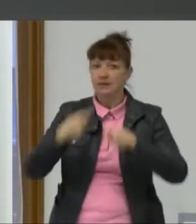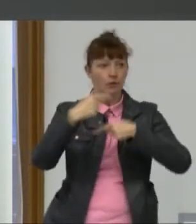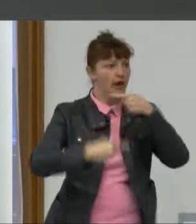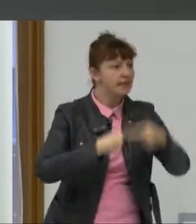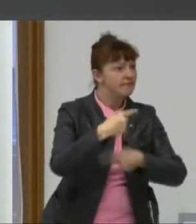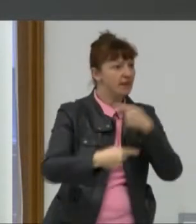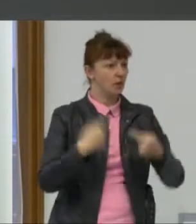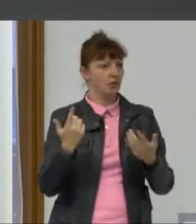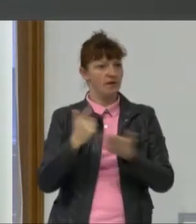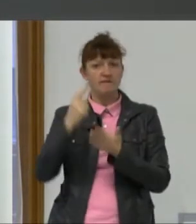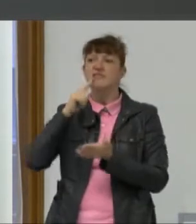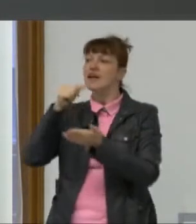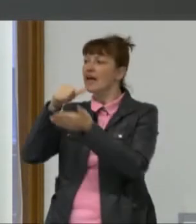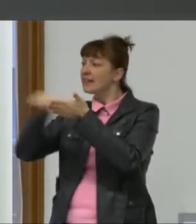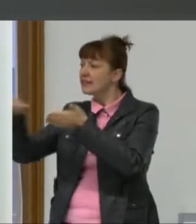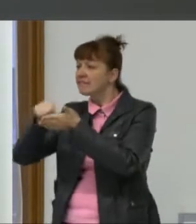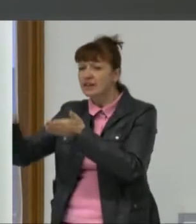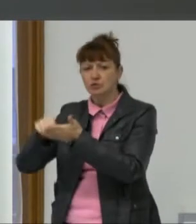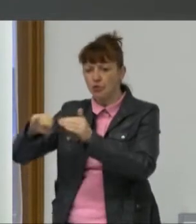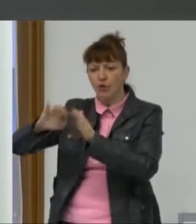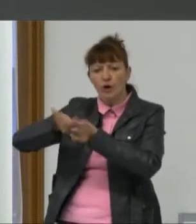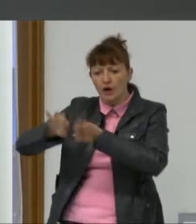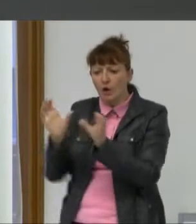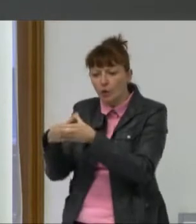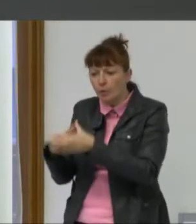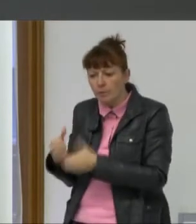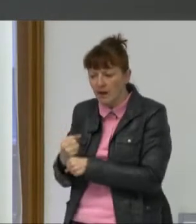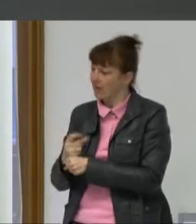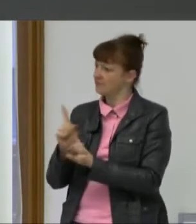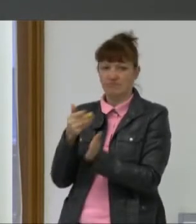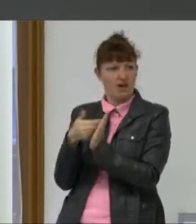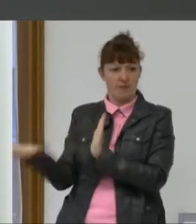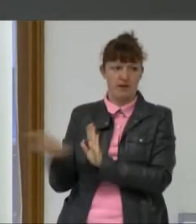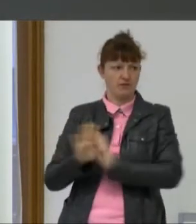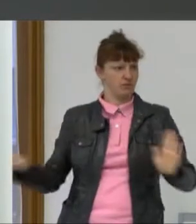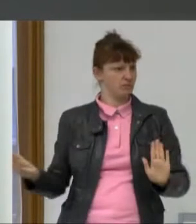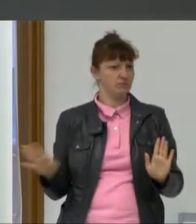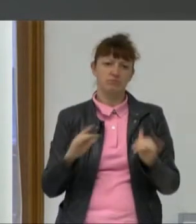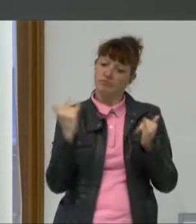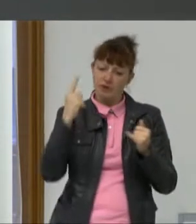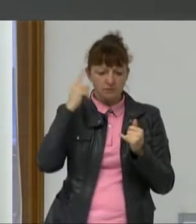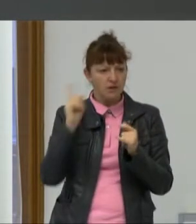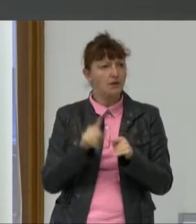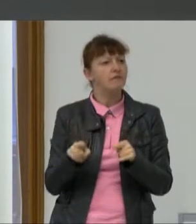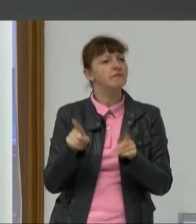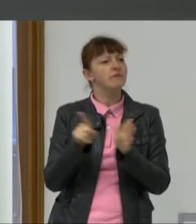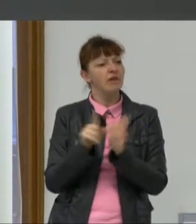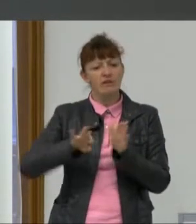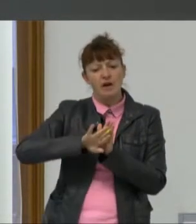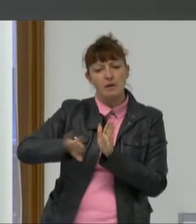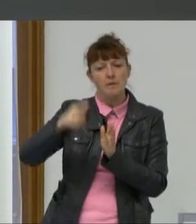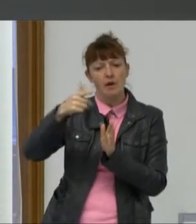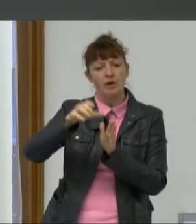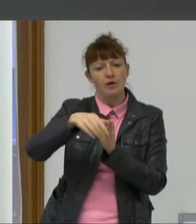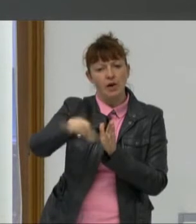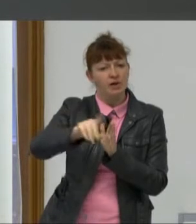die Etikettierungen und Klassifizierungen ablehnen, ihren Ausgang von den Rechten vulnerabler und marginalisierter